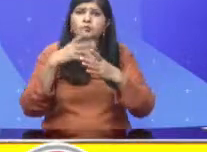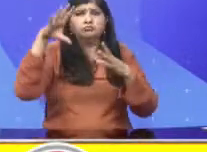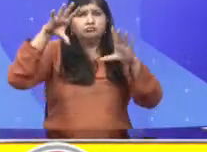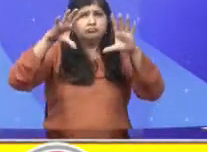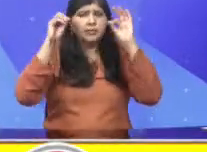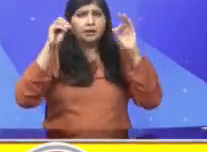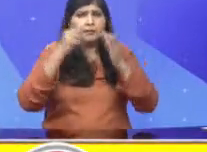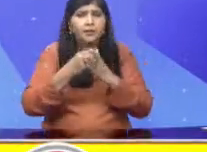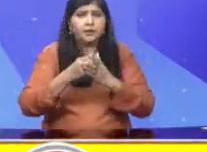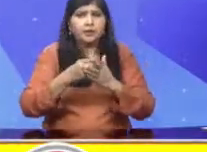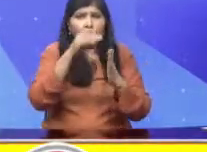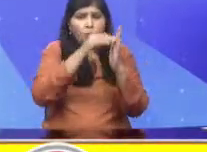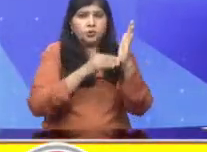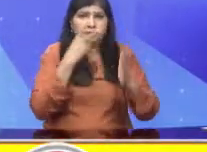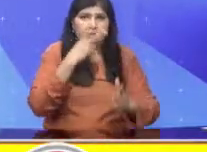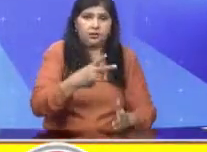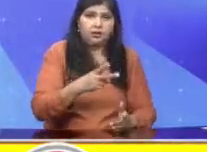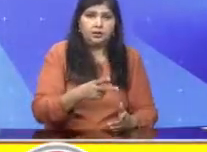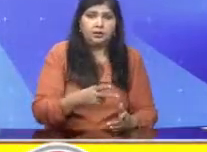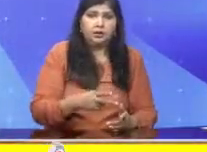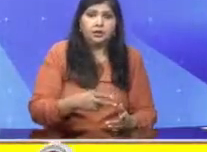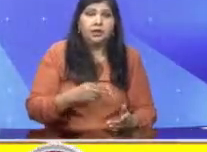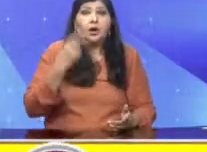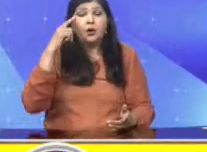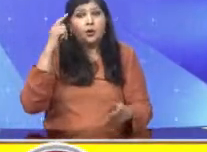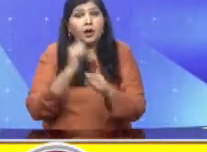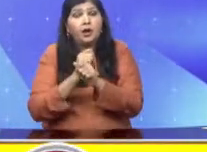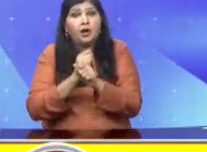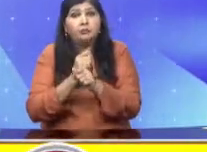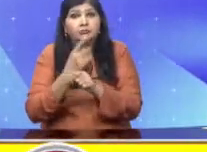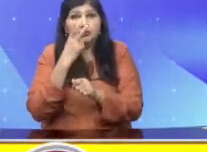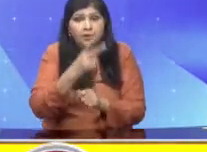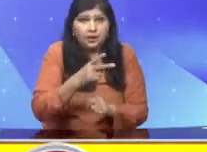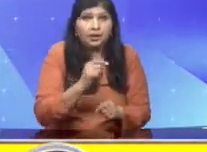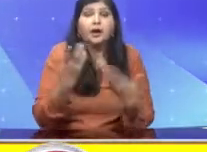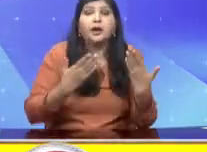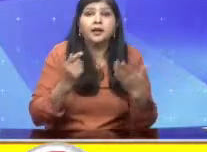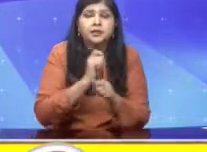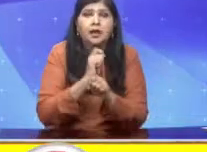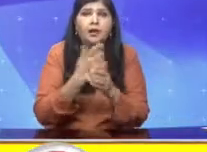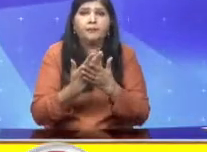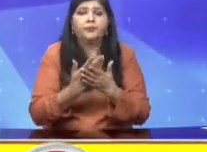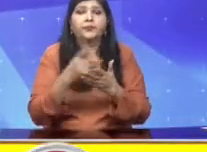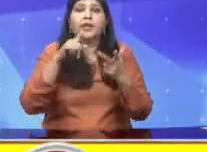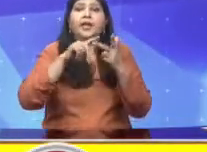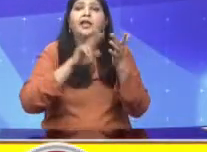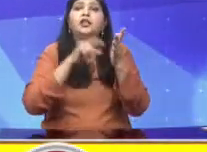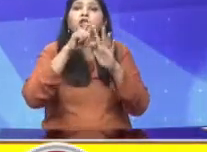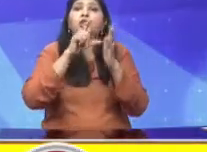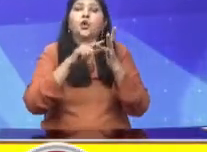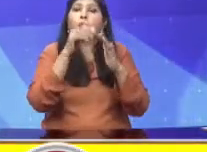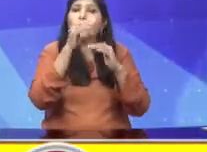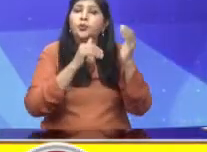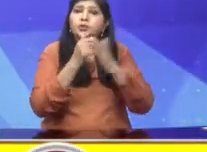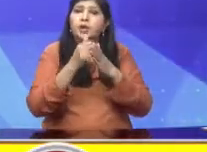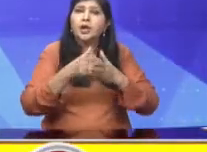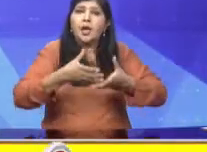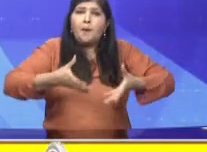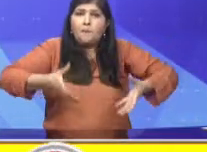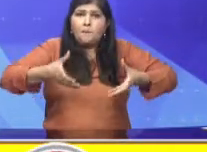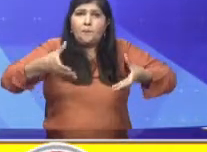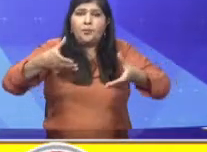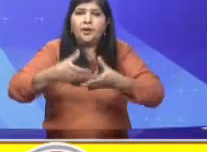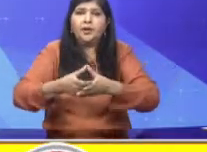प्रोजेक्स की समिक्षा भी की और कायरे की प्रग्यती को लाइव देखा इन दोर के प्रोजेक्ट में ब्रीक और